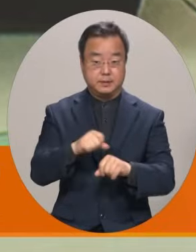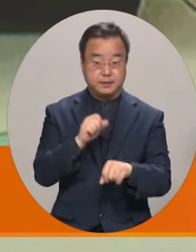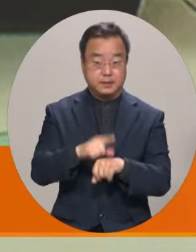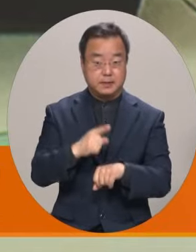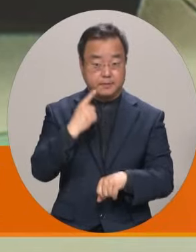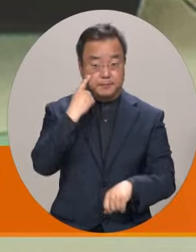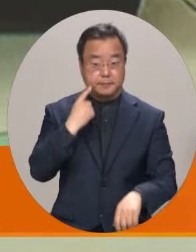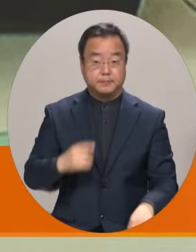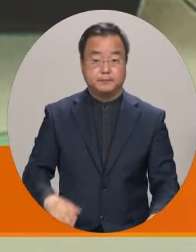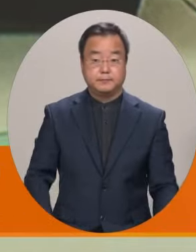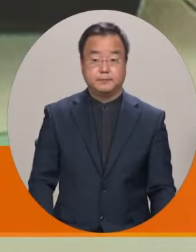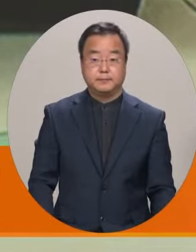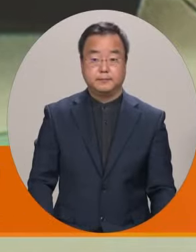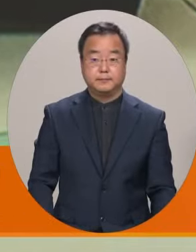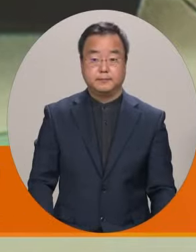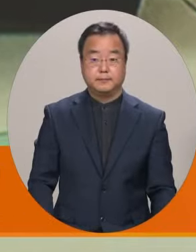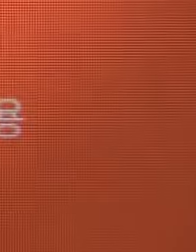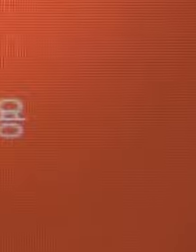보고